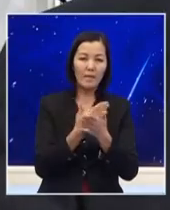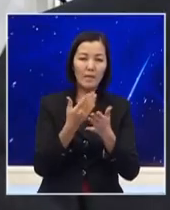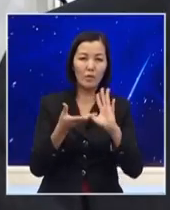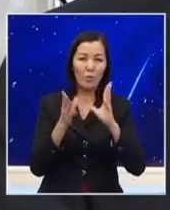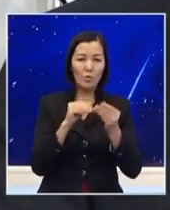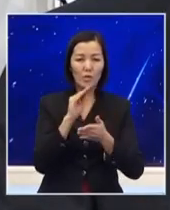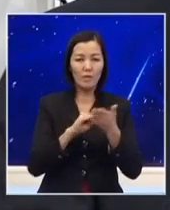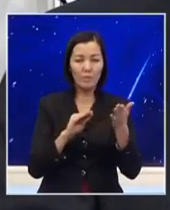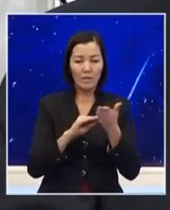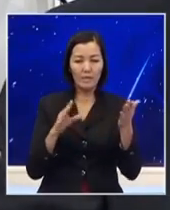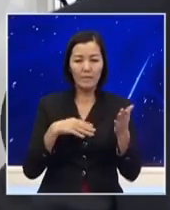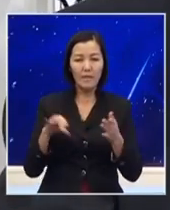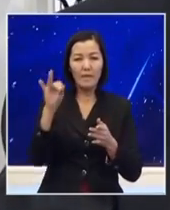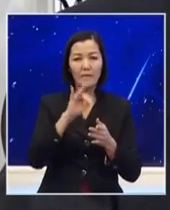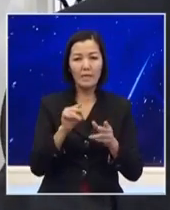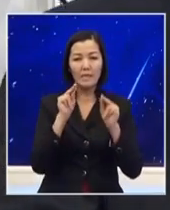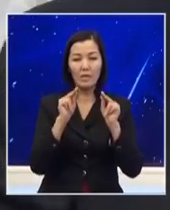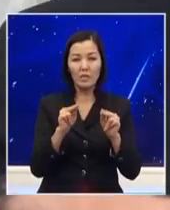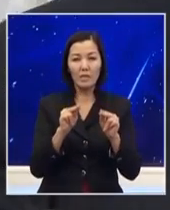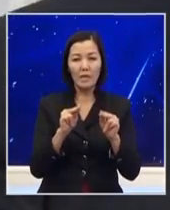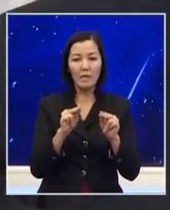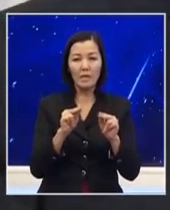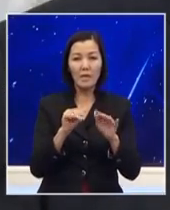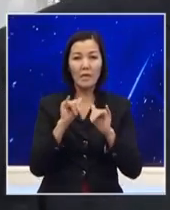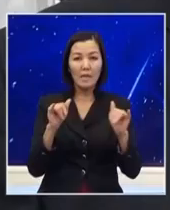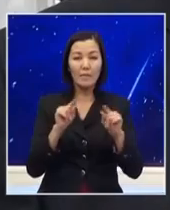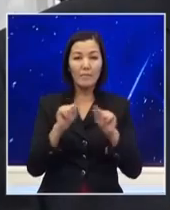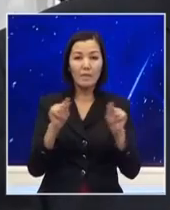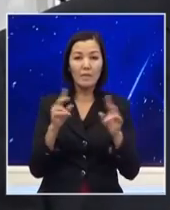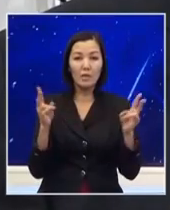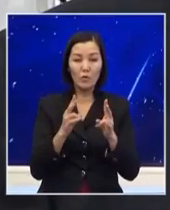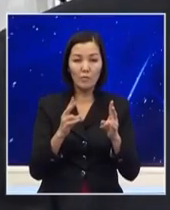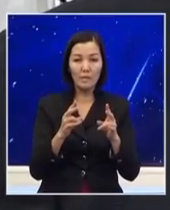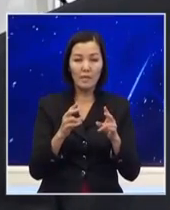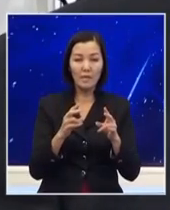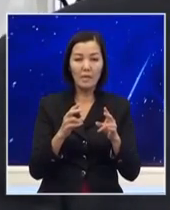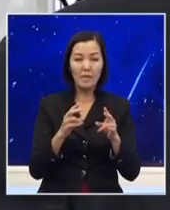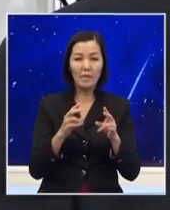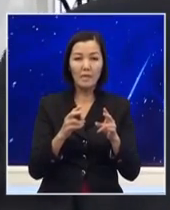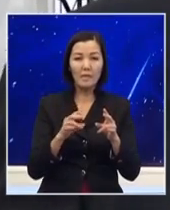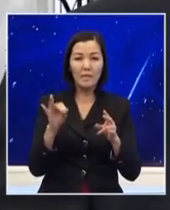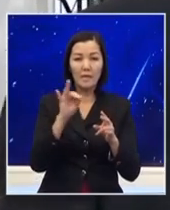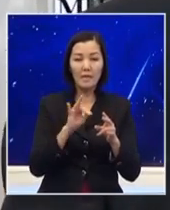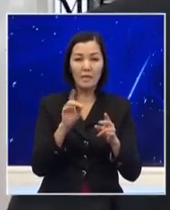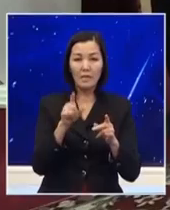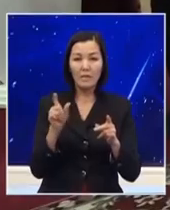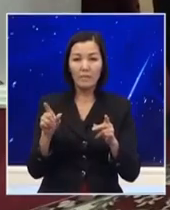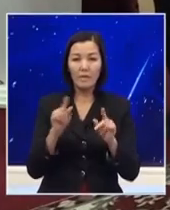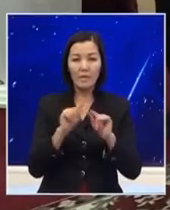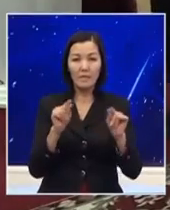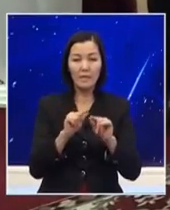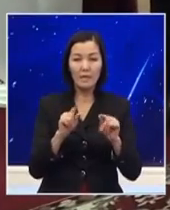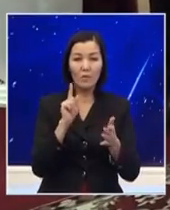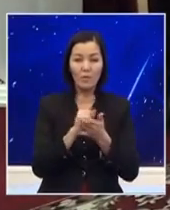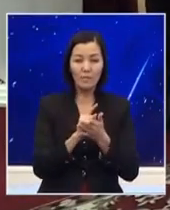Біз тезек төрені сол тарихта шынайы бағасын беріп көтеруіміз керек. Ол кәсіби тарихшылардың айналысатын шаруасы. Жыр